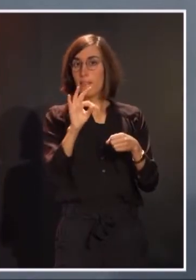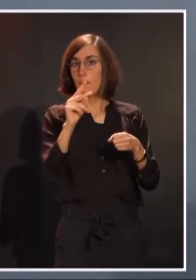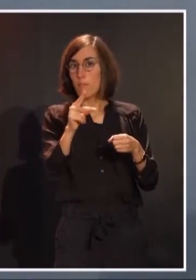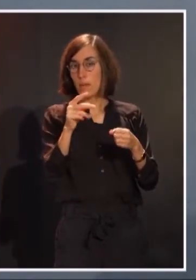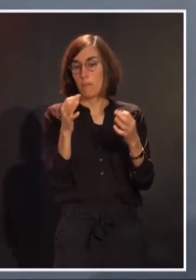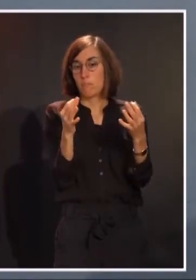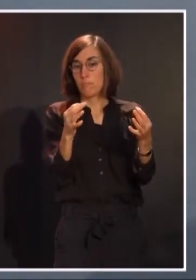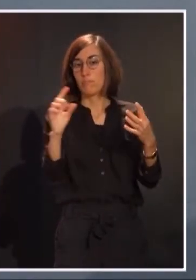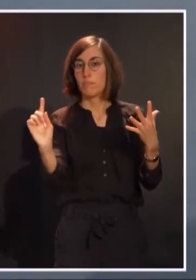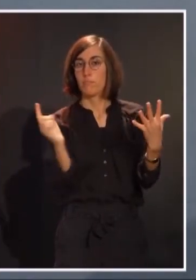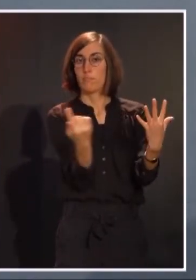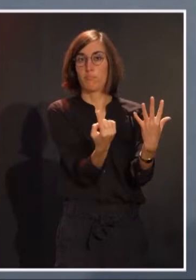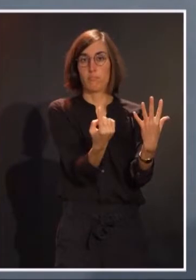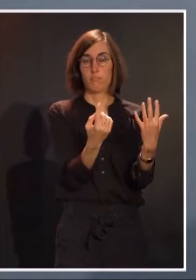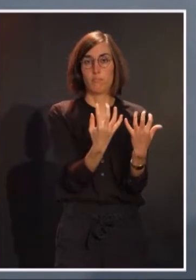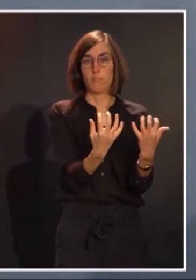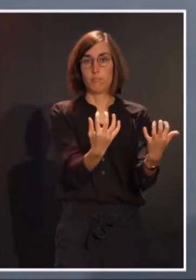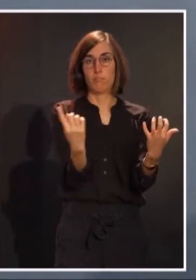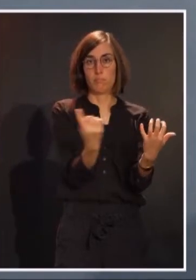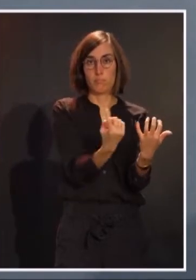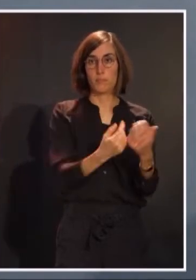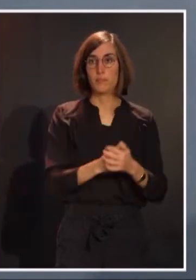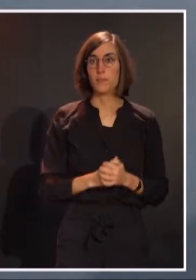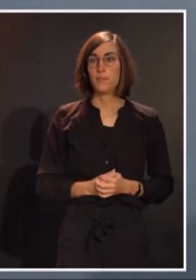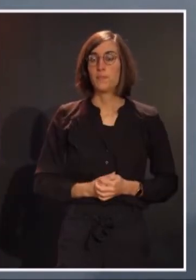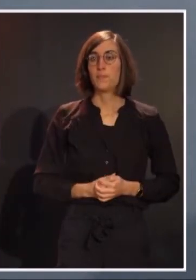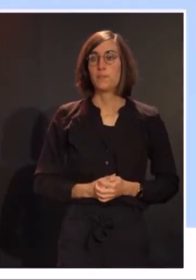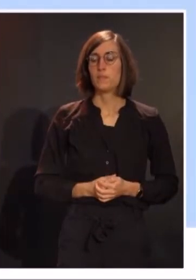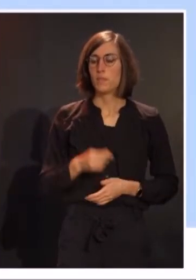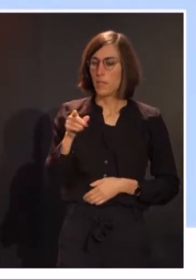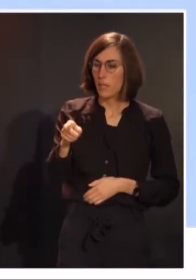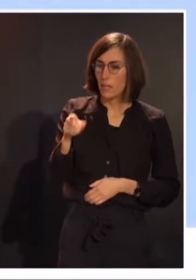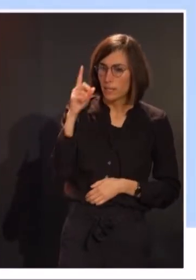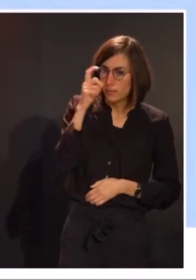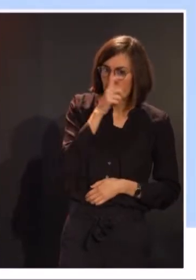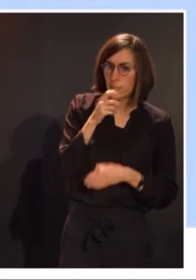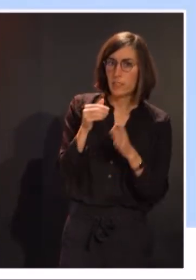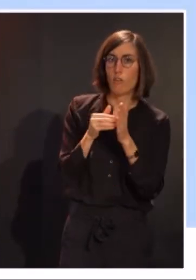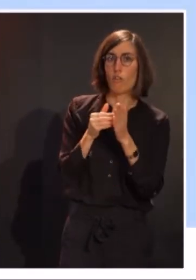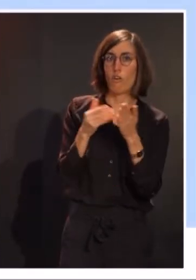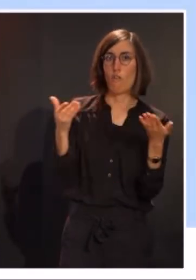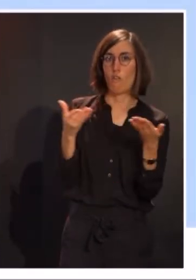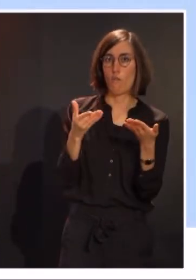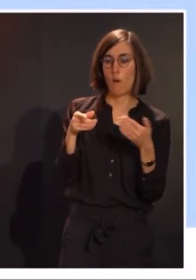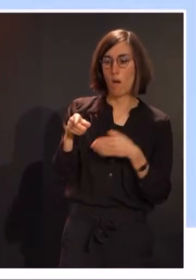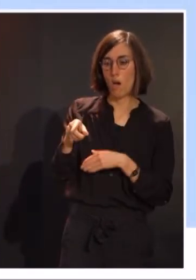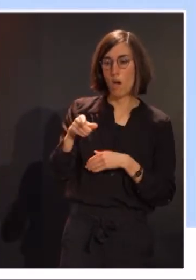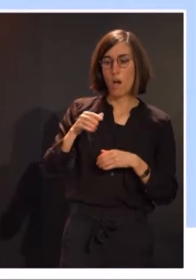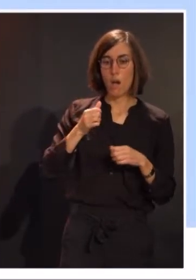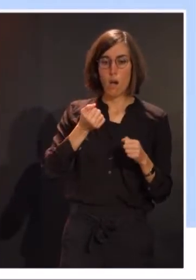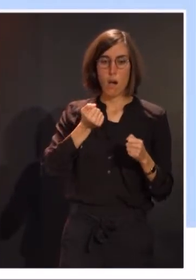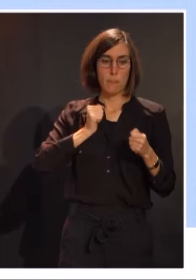Donc les difficultés qui persistent pour Eva, c'est une lenteur d'exécution de manière assez générale et une fatigabilité.